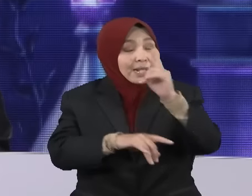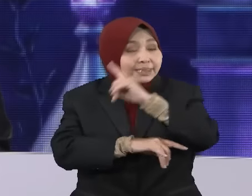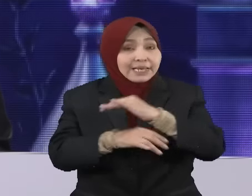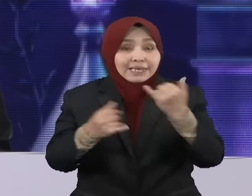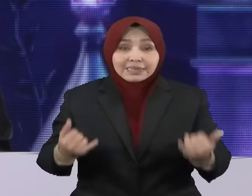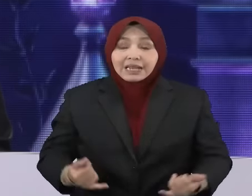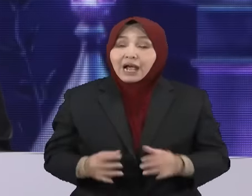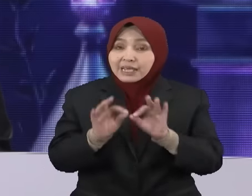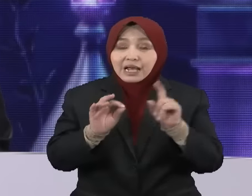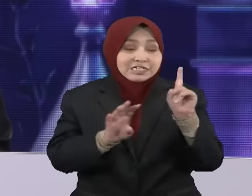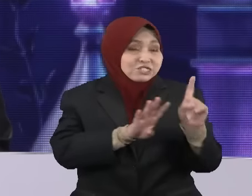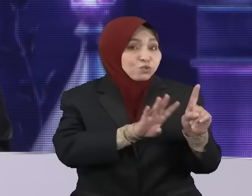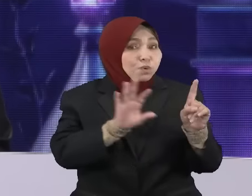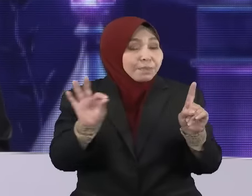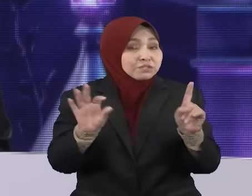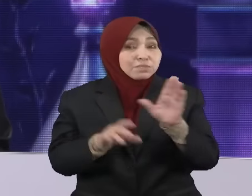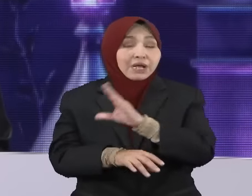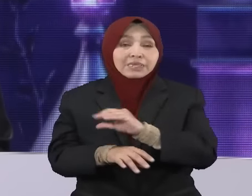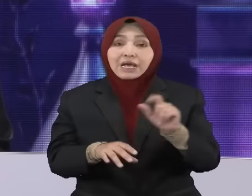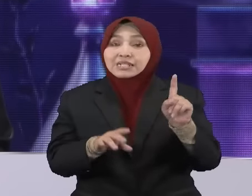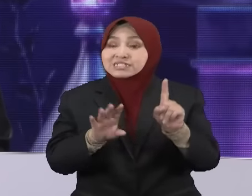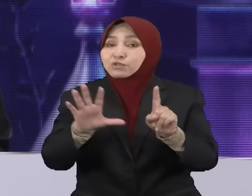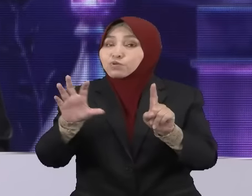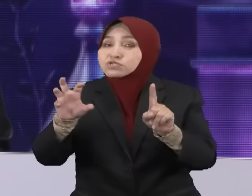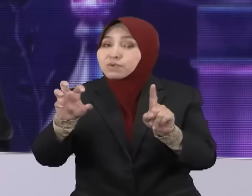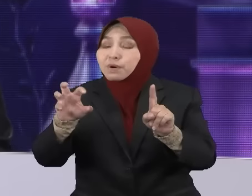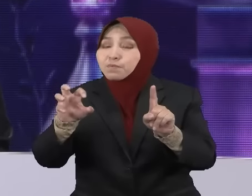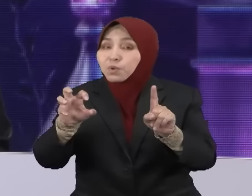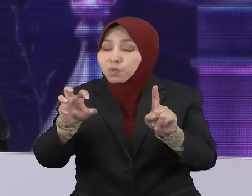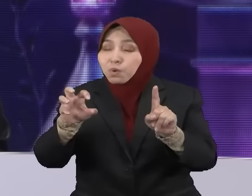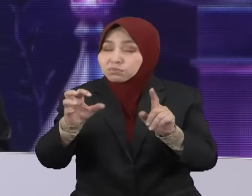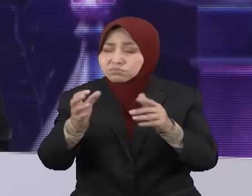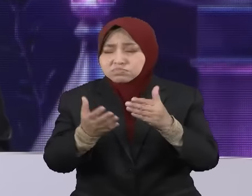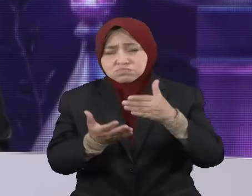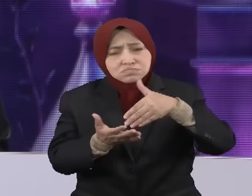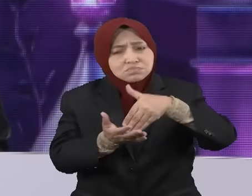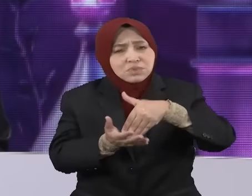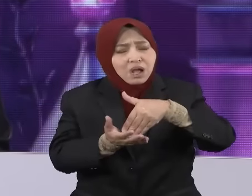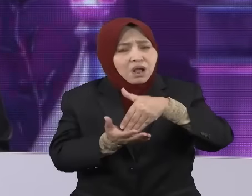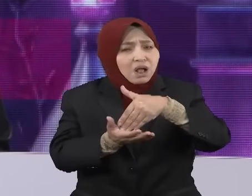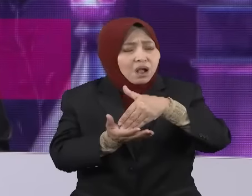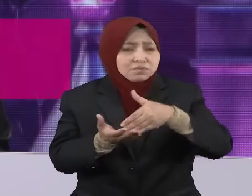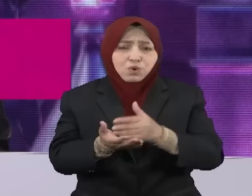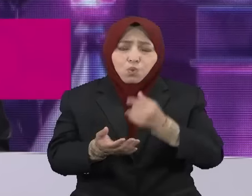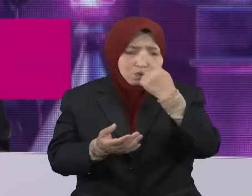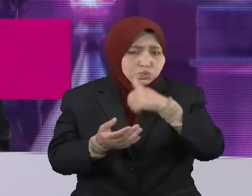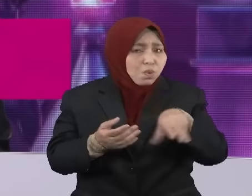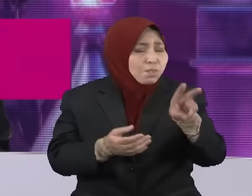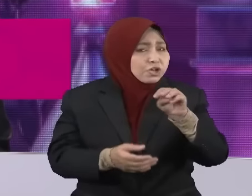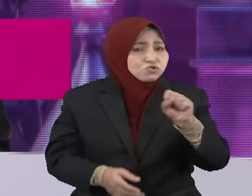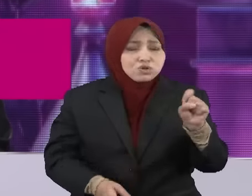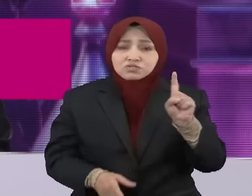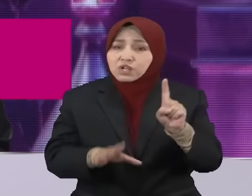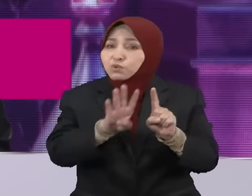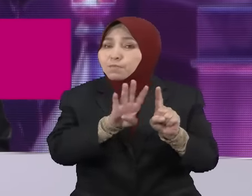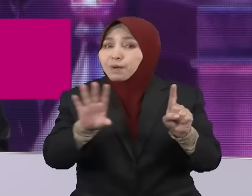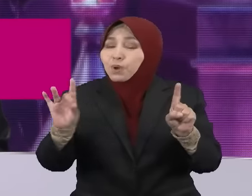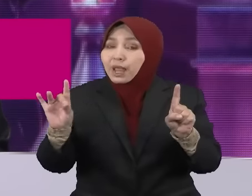yang ke-149 dan 150. Pertengahan bagi muka surat yang